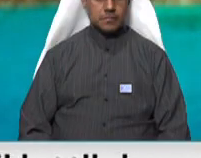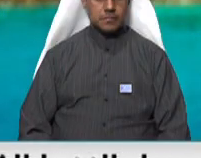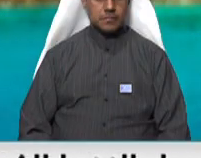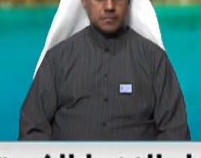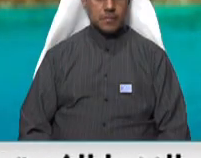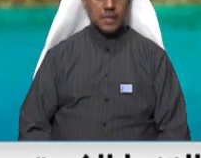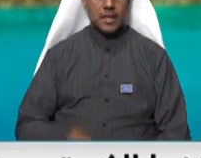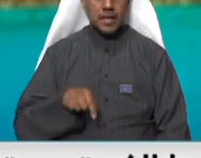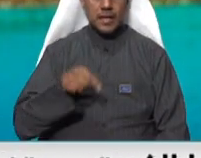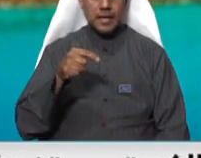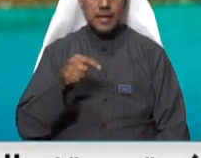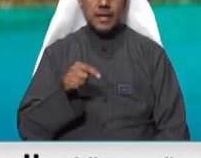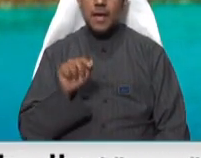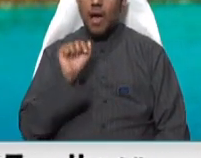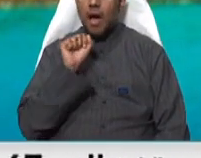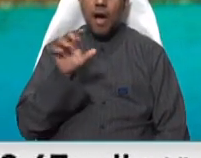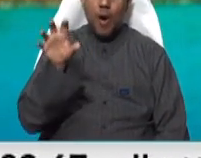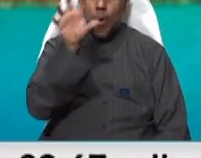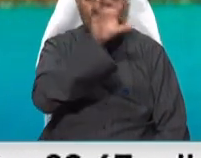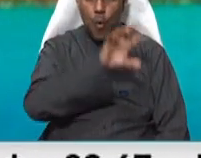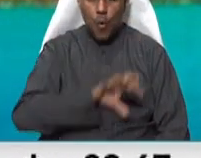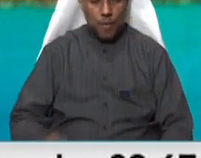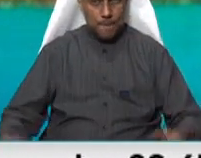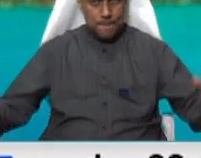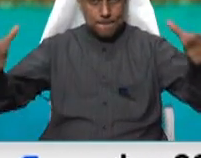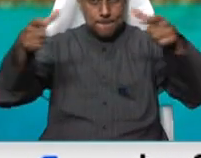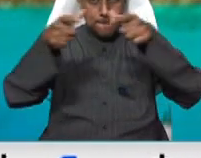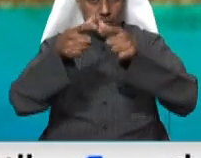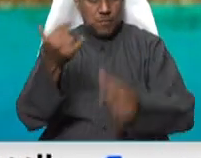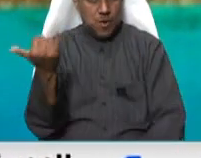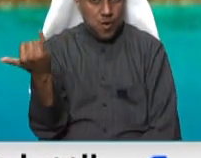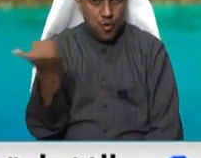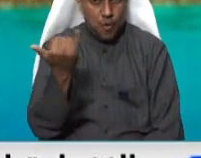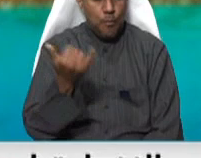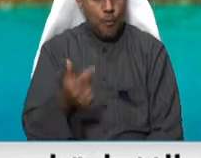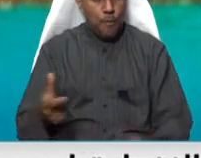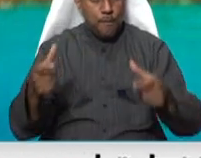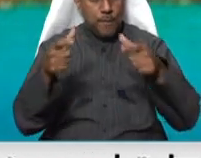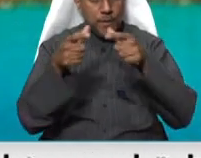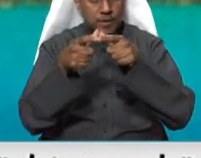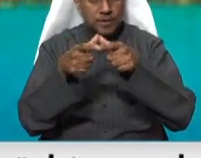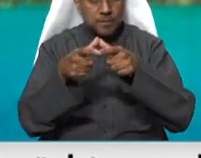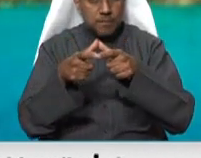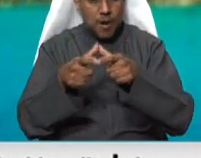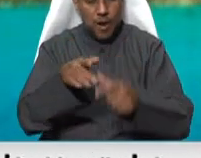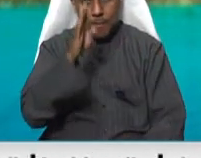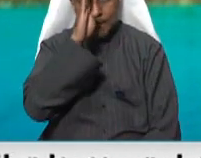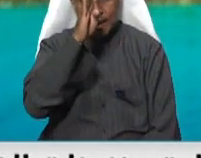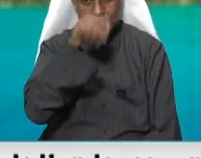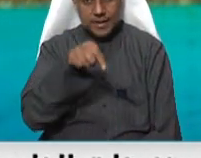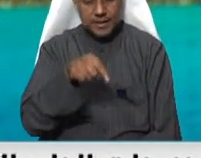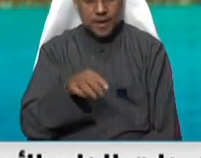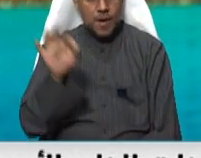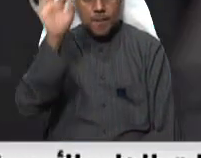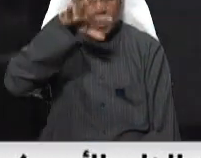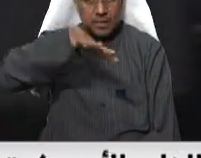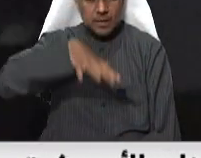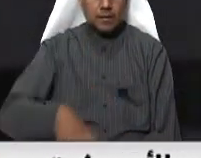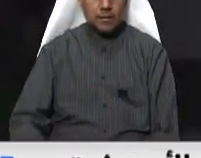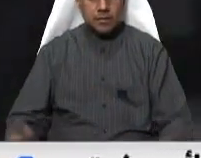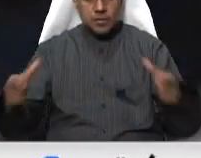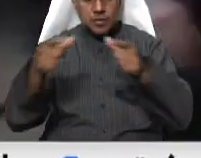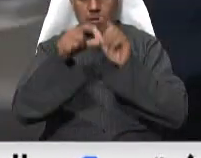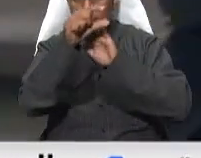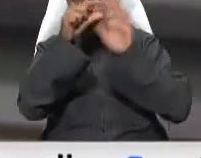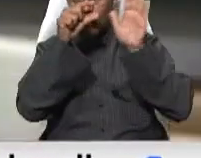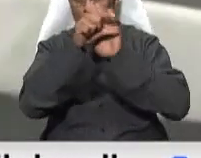يعقد وزراء دفاع دول حلف الشمال الأطلسي الناتو اجتماعا في العاصمة البلجيكية بروكسل اليوم لبحث العديد من الملفات.